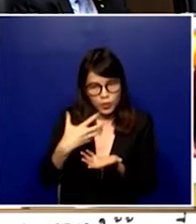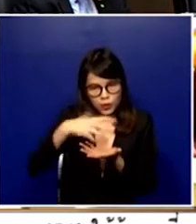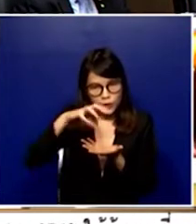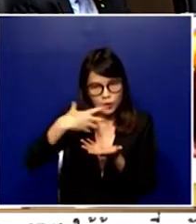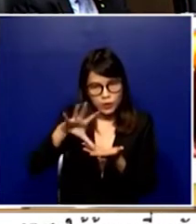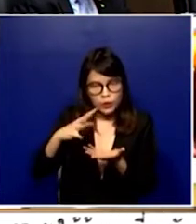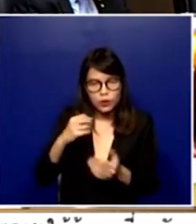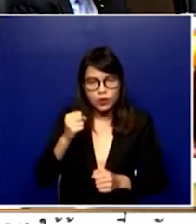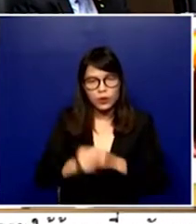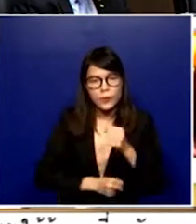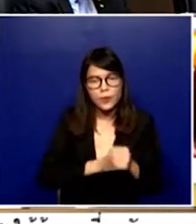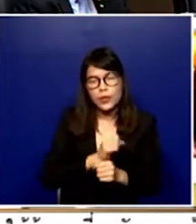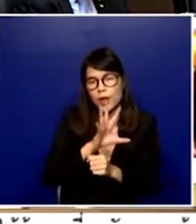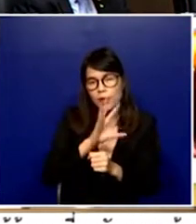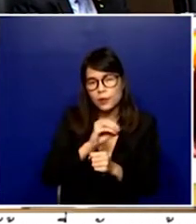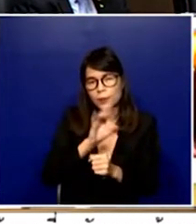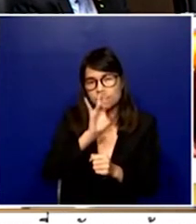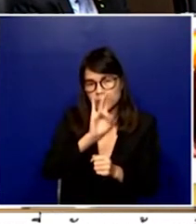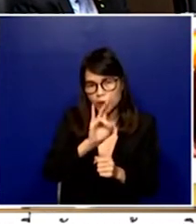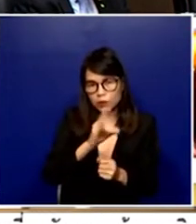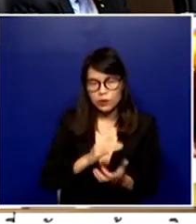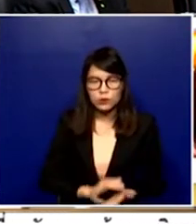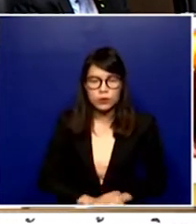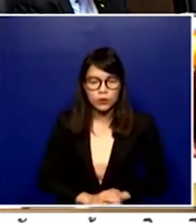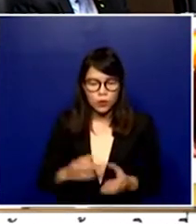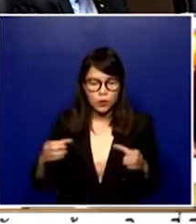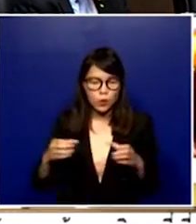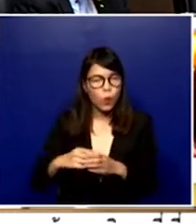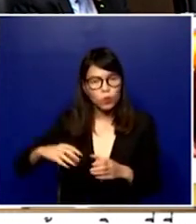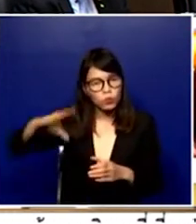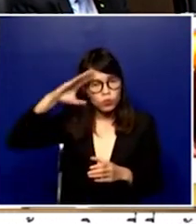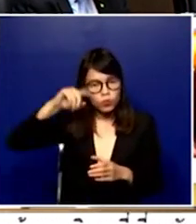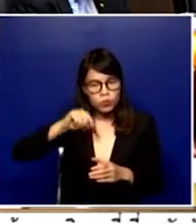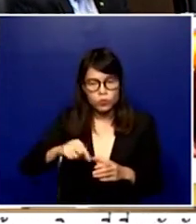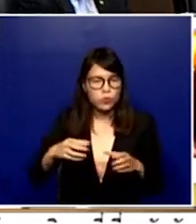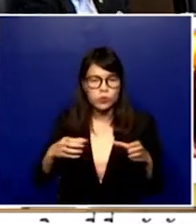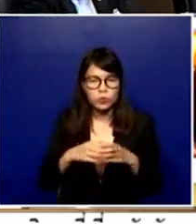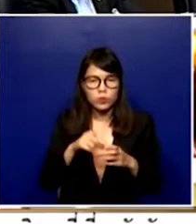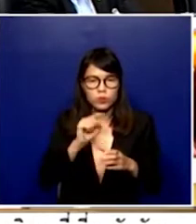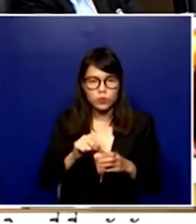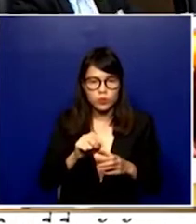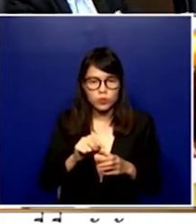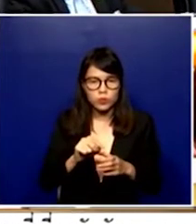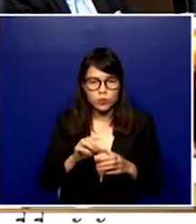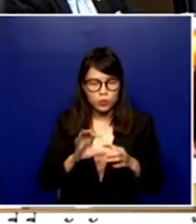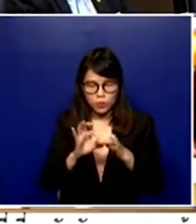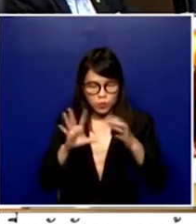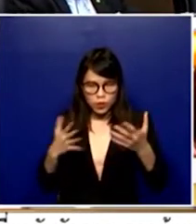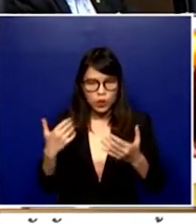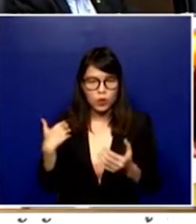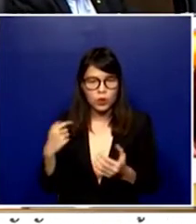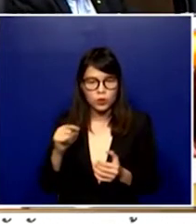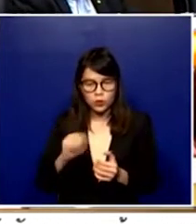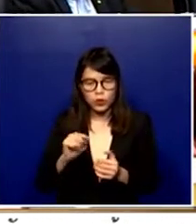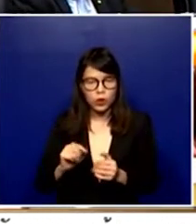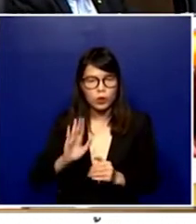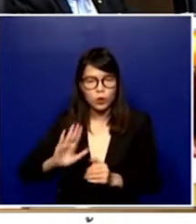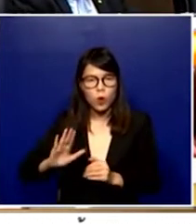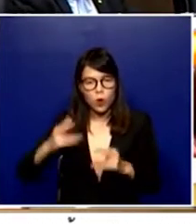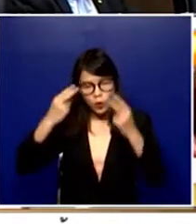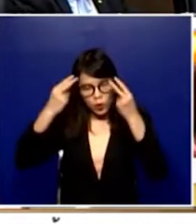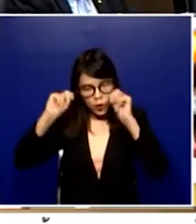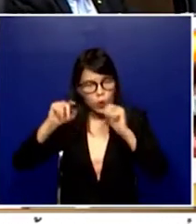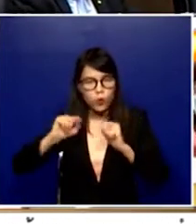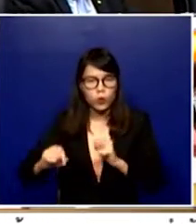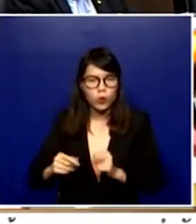ษียรมาในปี 57 กองทัพบบกไม่ได้เป็ต้นสงกัดของนายกรัฐมนตรีอต่อไปไม่ได้เป็หน่วยง